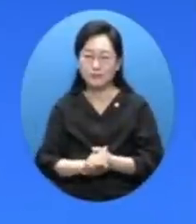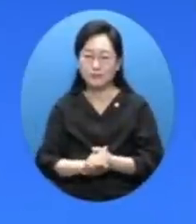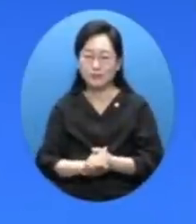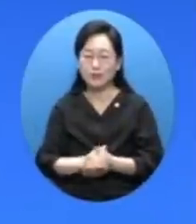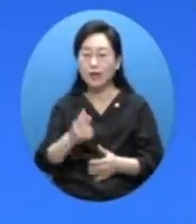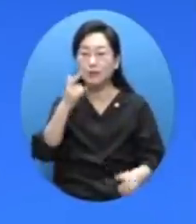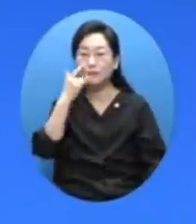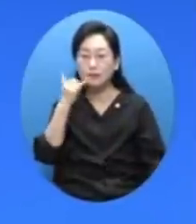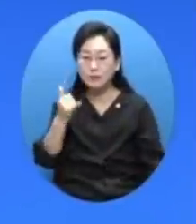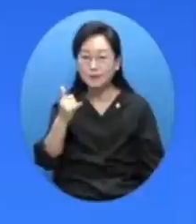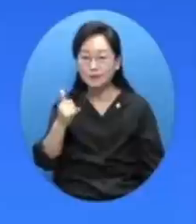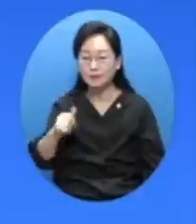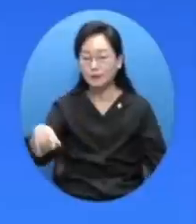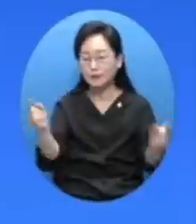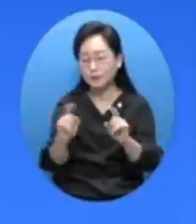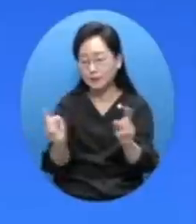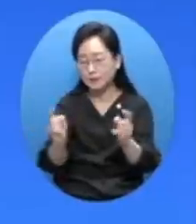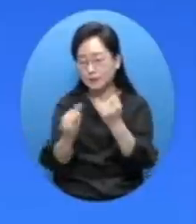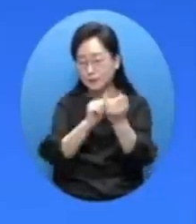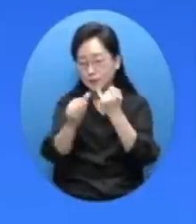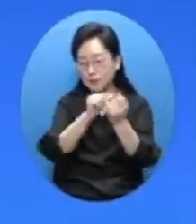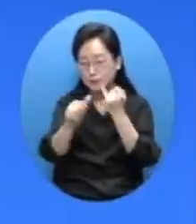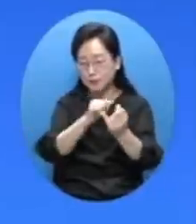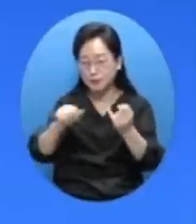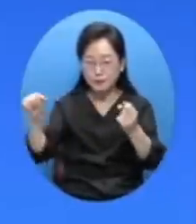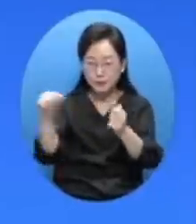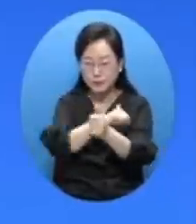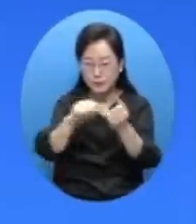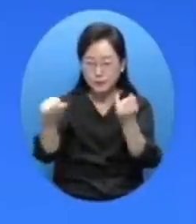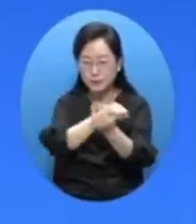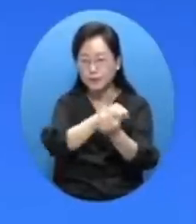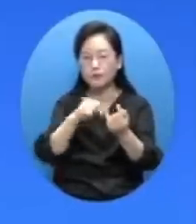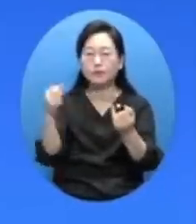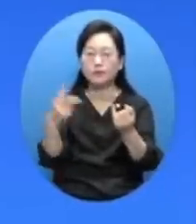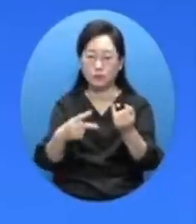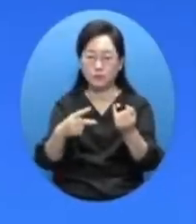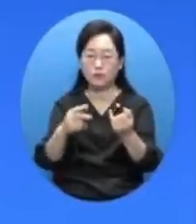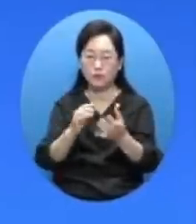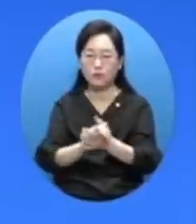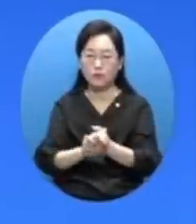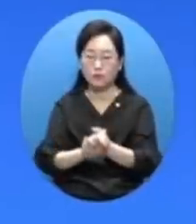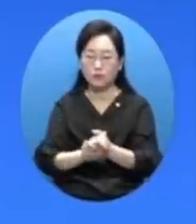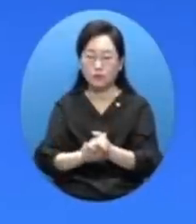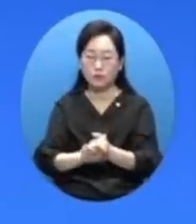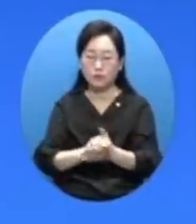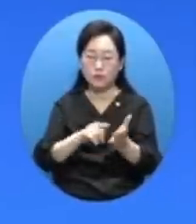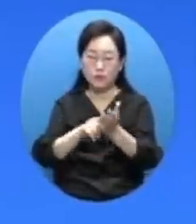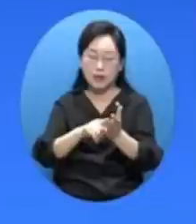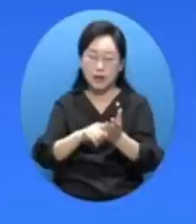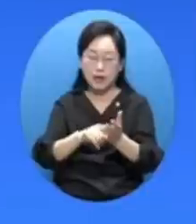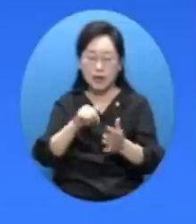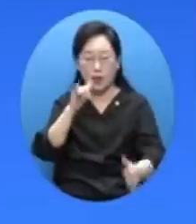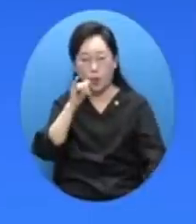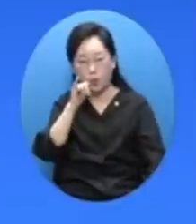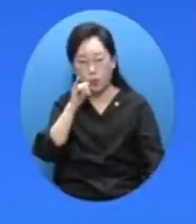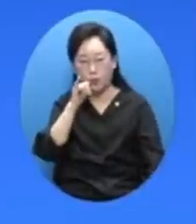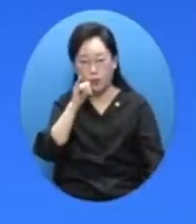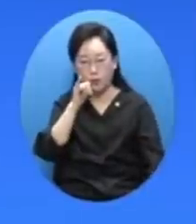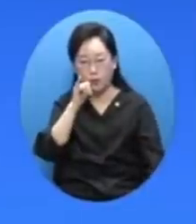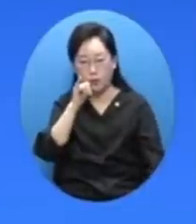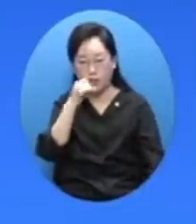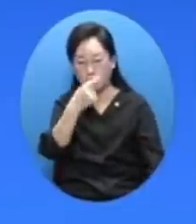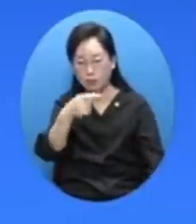부모님의 다툼 폭력 또 약물 중독 이런 것으로 인해서